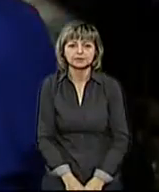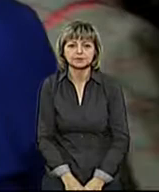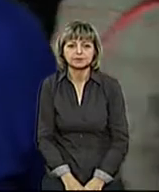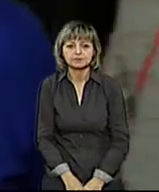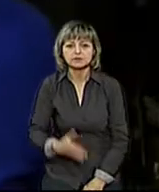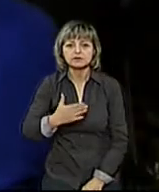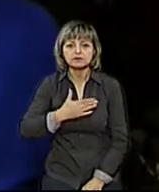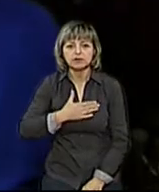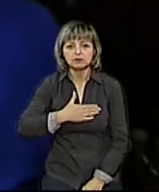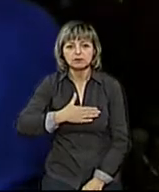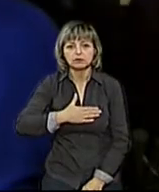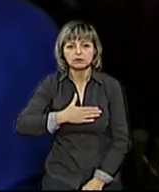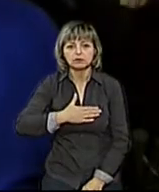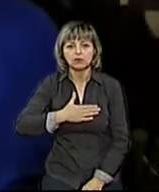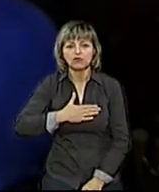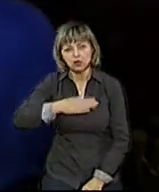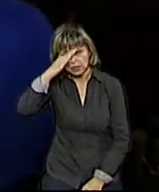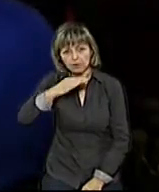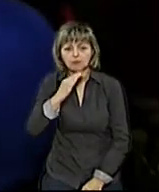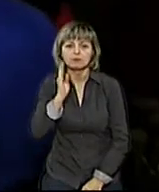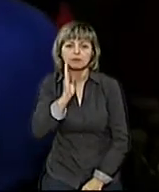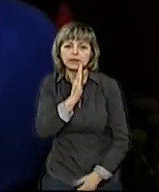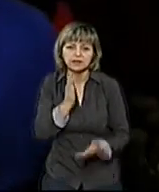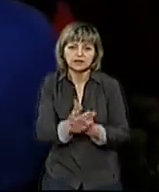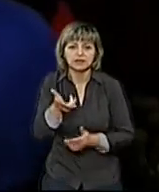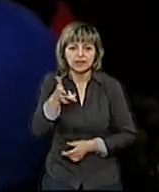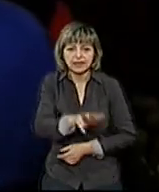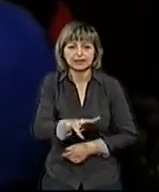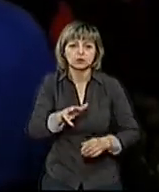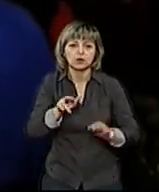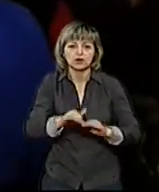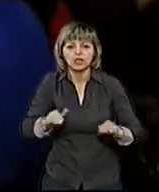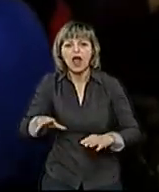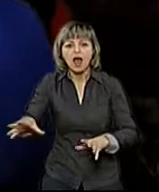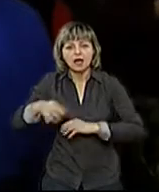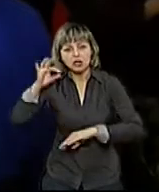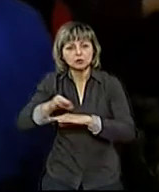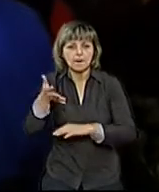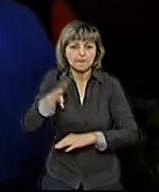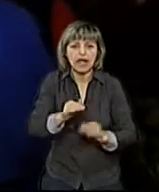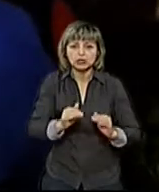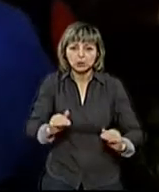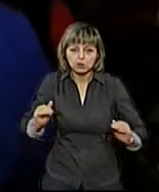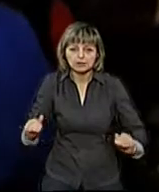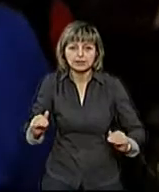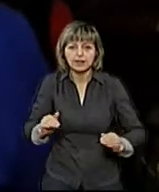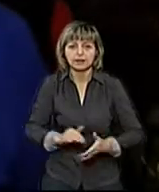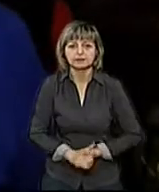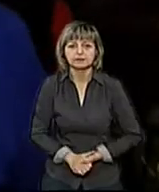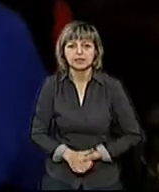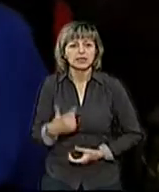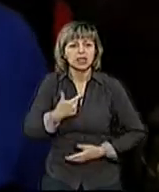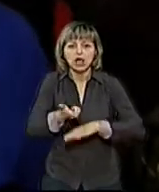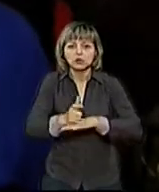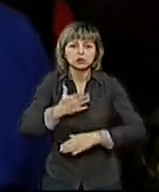Мої батьків тут тільки троє дітей, але в нас з чоловіком 5 дітей. От, і, ну, я